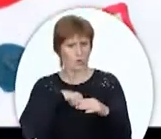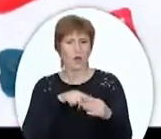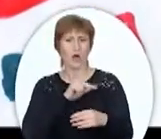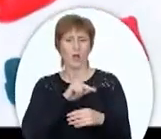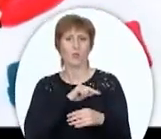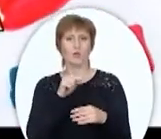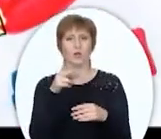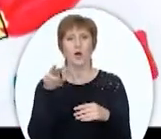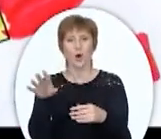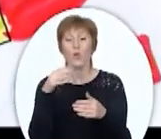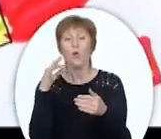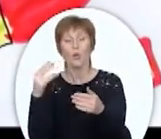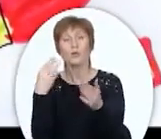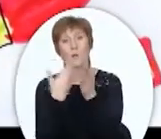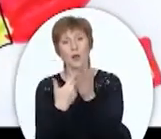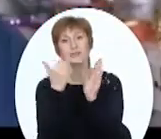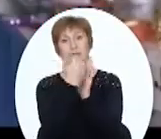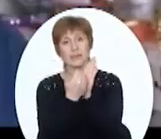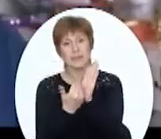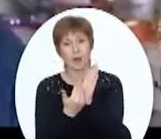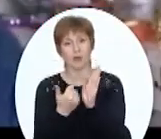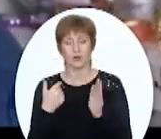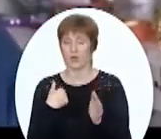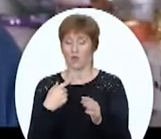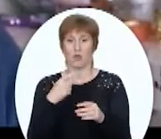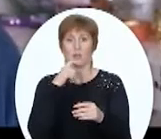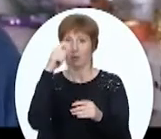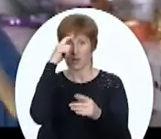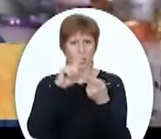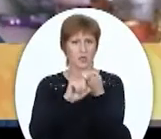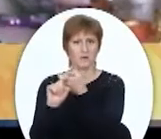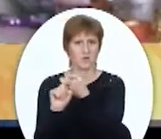работало, он мне впервые там показал сценарий. Я вообще не могла